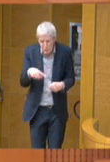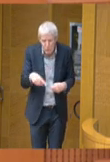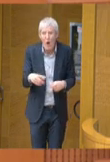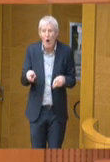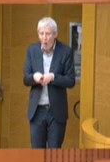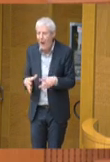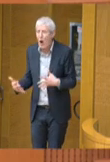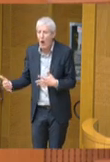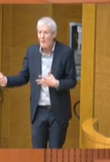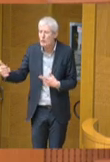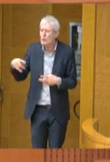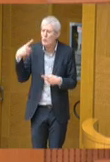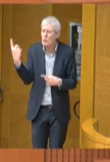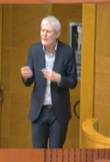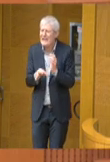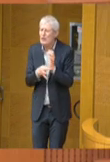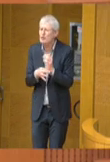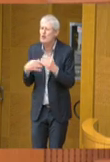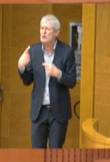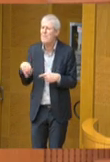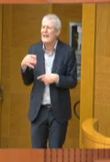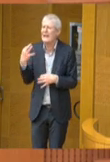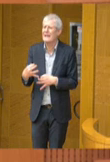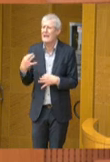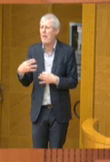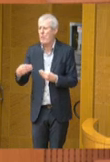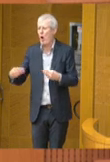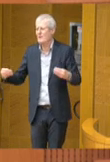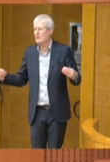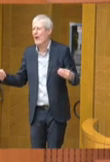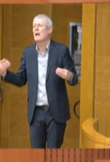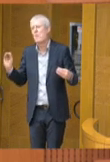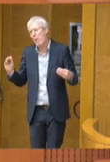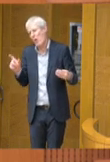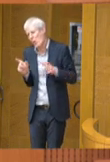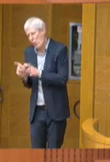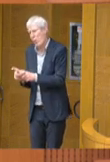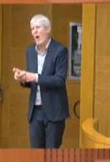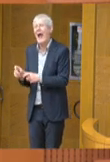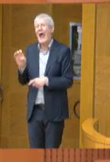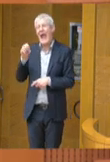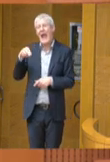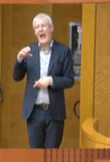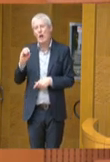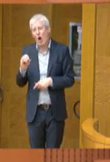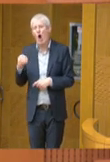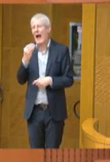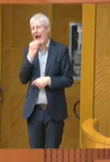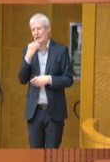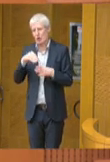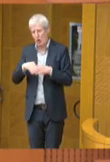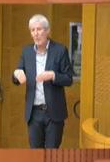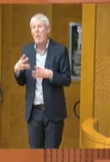coinvolgendo le discipline professionalizzanti dell'indirizzo enogastronomico, tanto che molte fasi